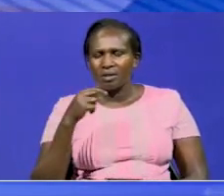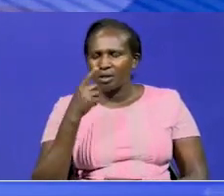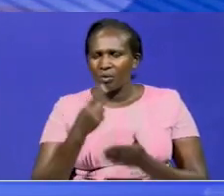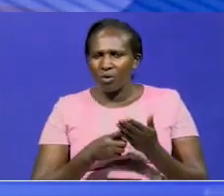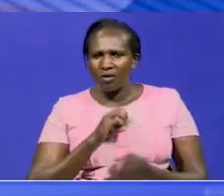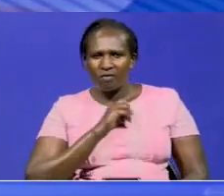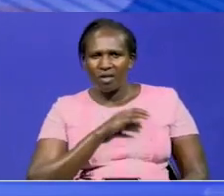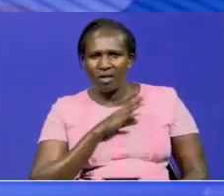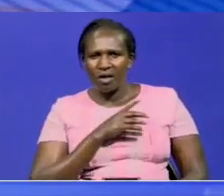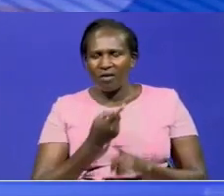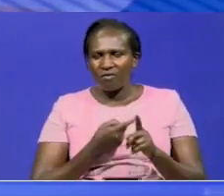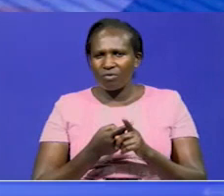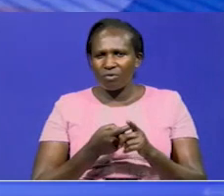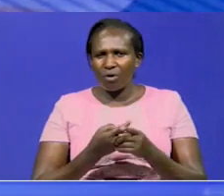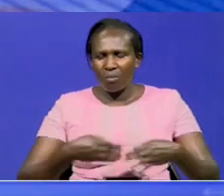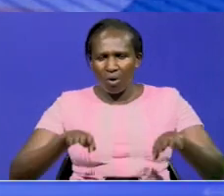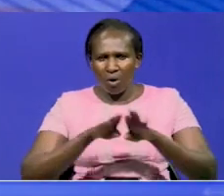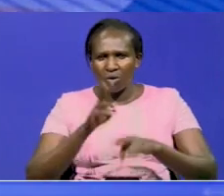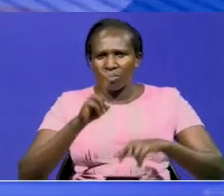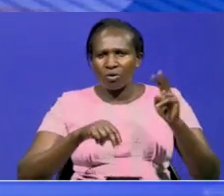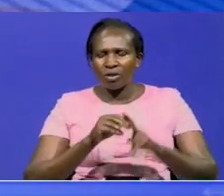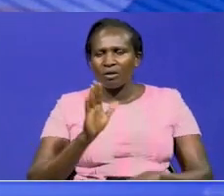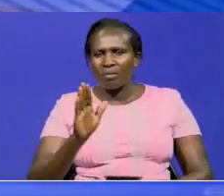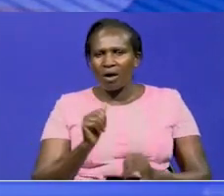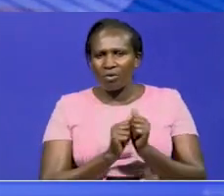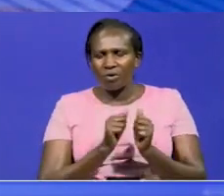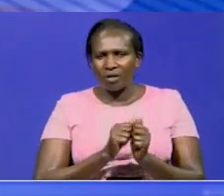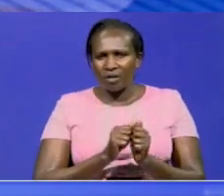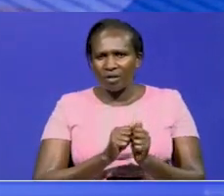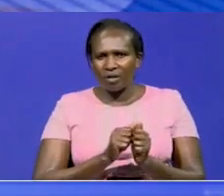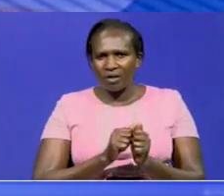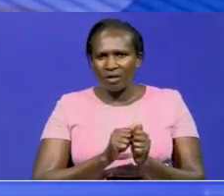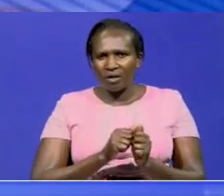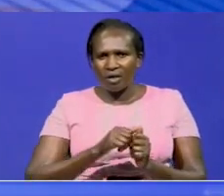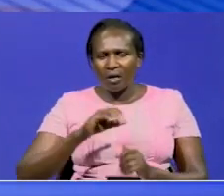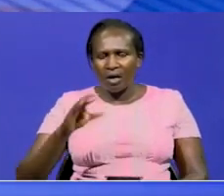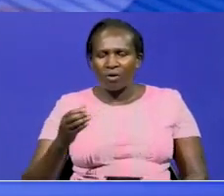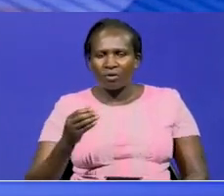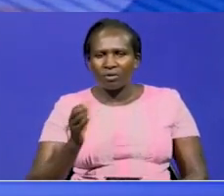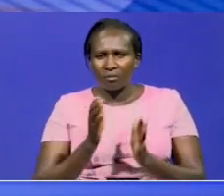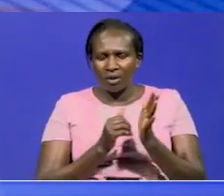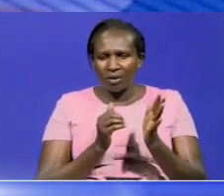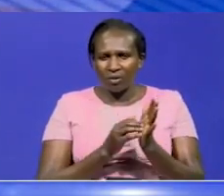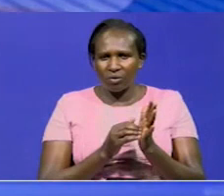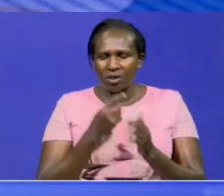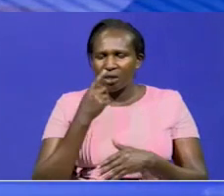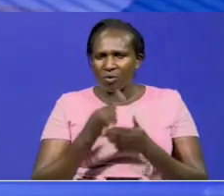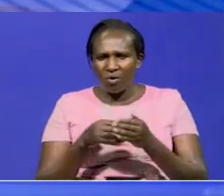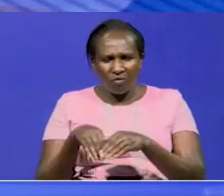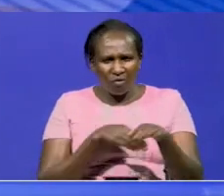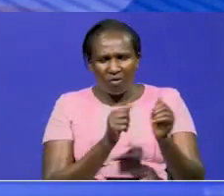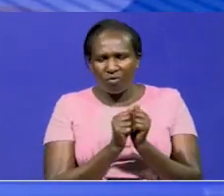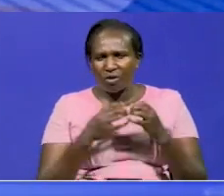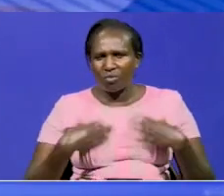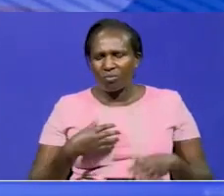yake kufuatia kufungwa kwa hoteli yake. Na serikali ya kaunti ya Machakos, Ndile amesema kuwa alifuatwa na watu